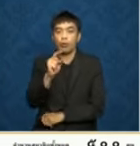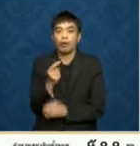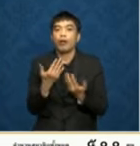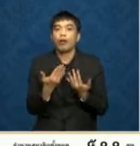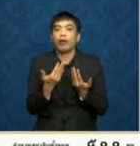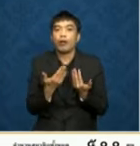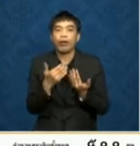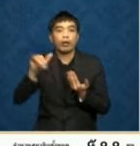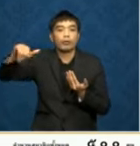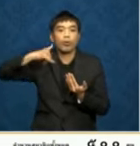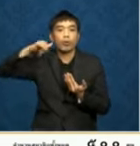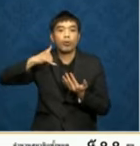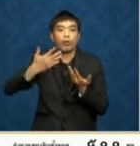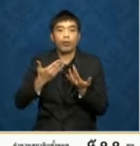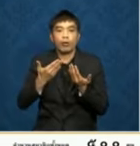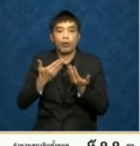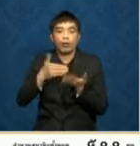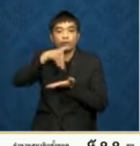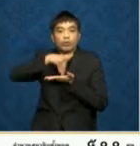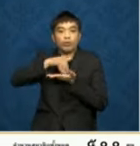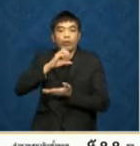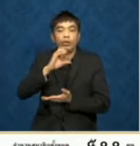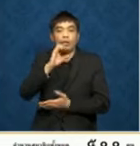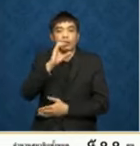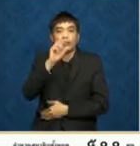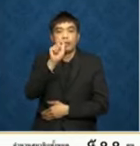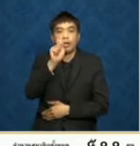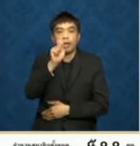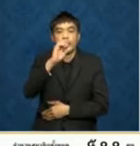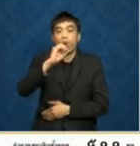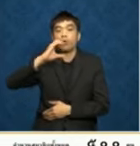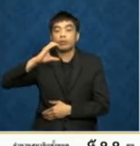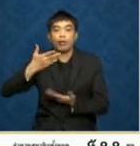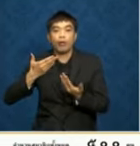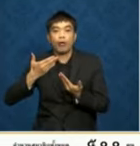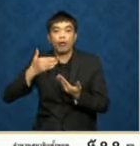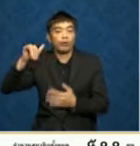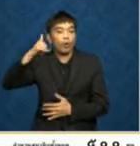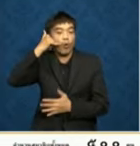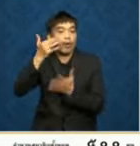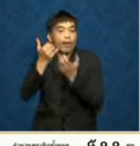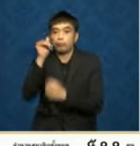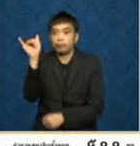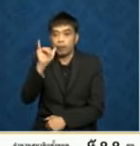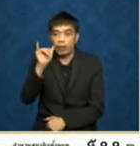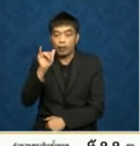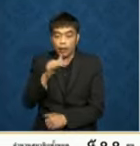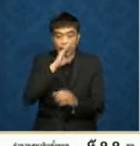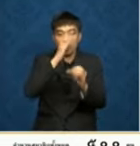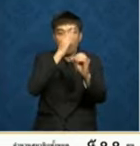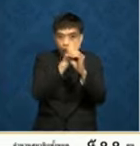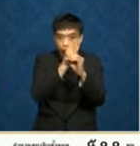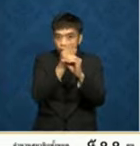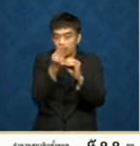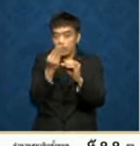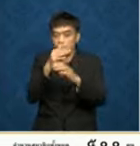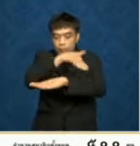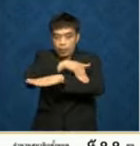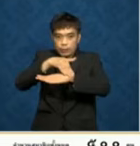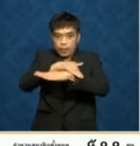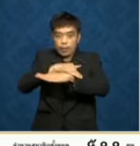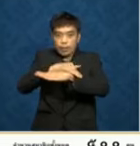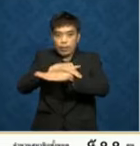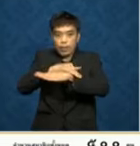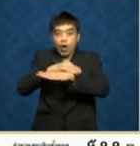ายน้อยลง และเมได้ข้อมลครบท่วน ก็สามารถรังงับบญชีได้เร็วขึ้นถ้าทำได้แบนี้